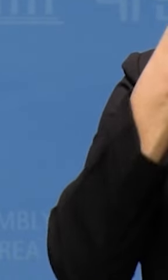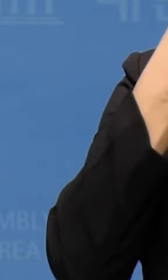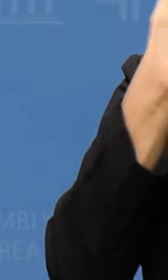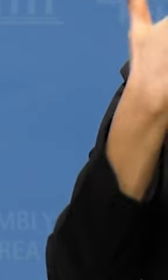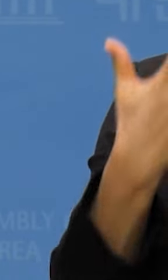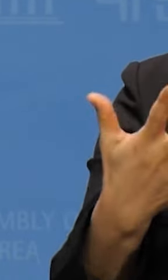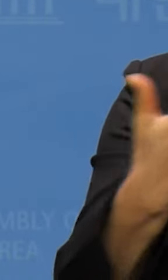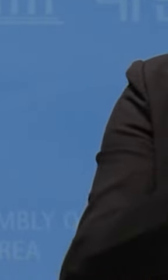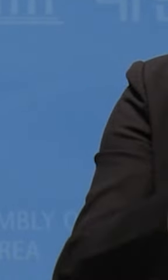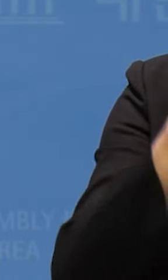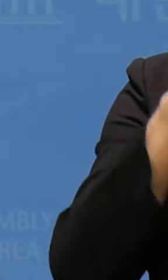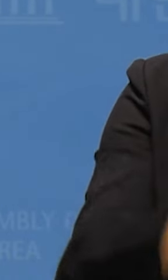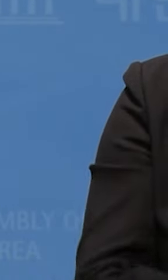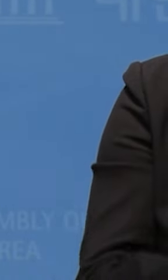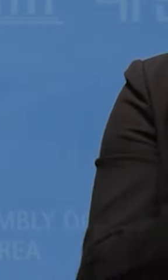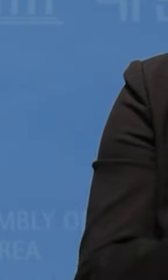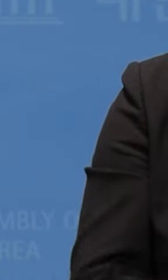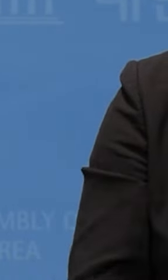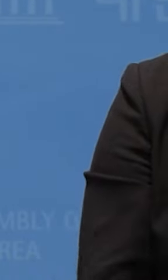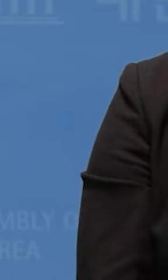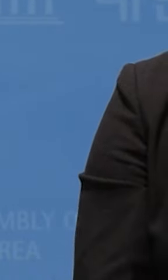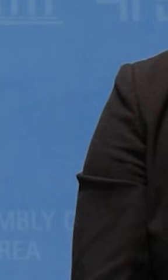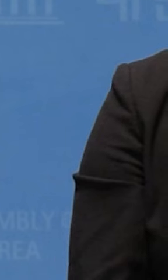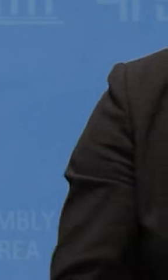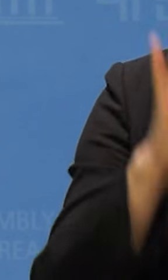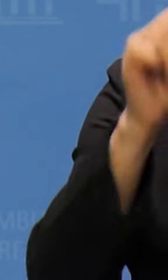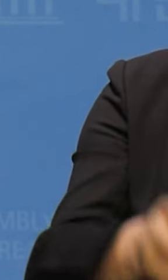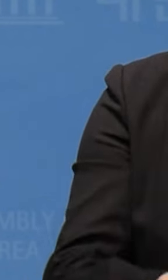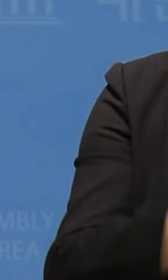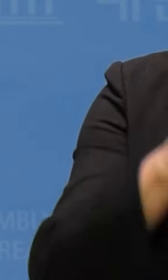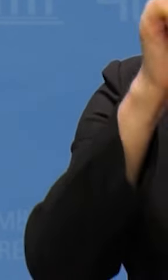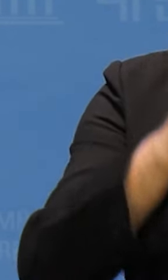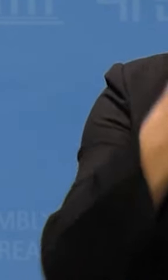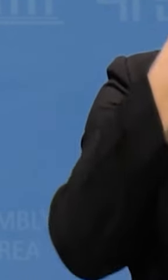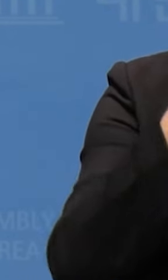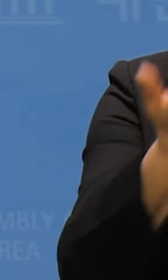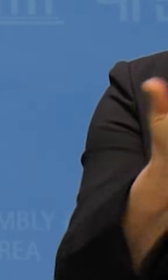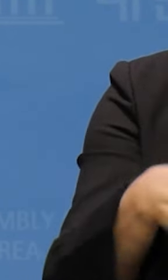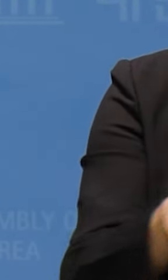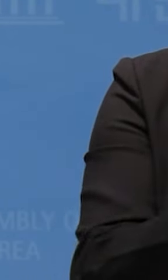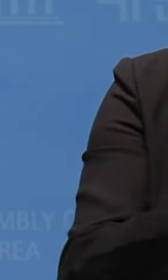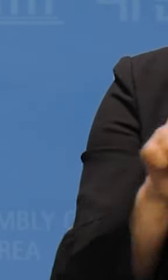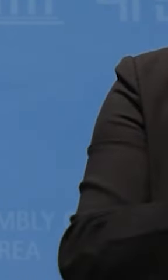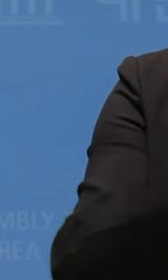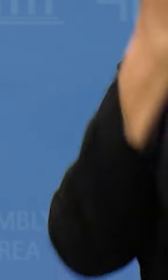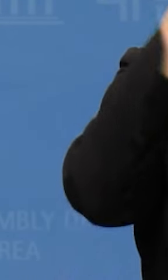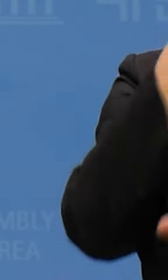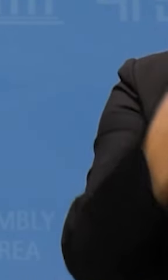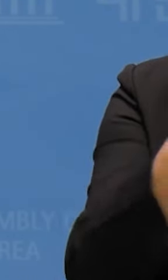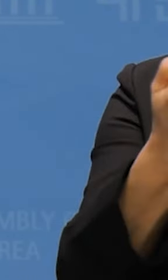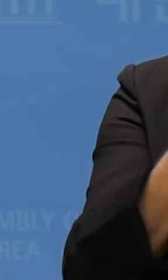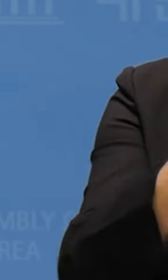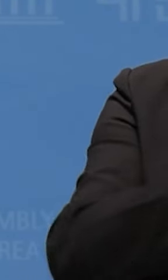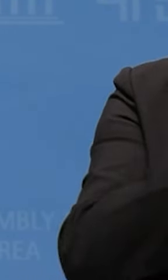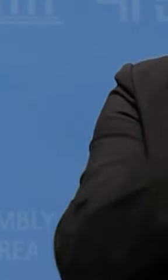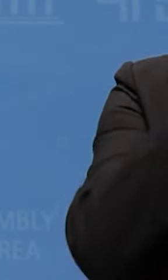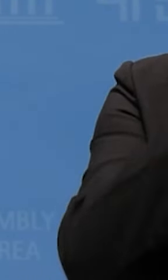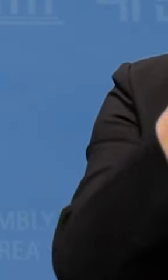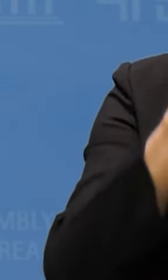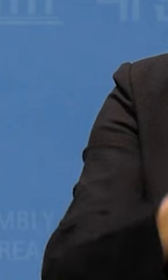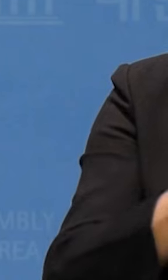명백한 이해 충돌입니다. 배우자의 불법 행위를 무마하기 위해서 특검 법안에 거부권을 행사한